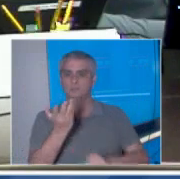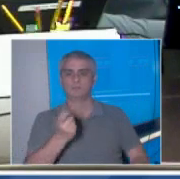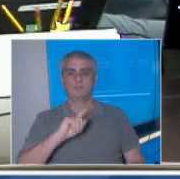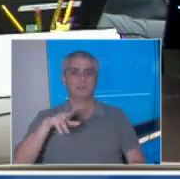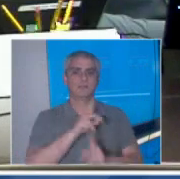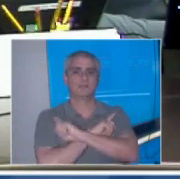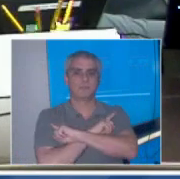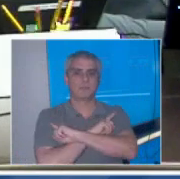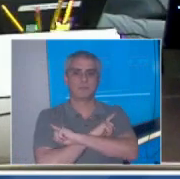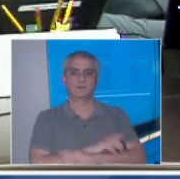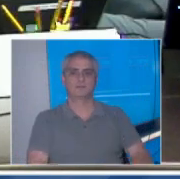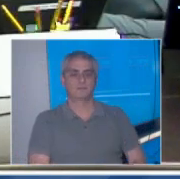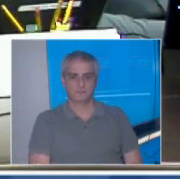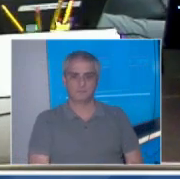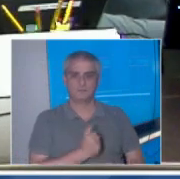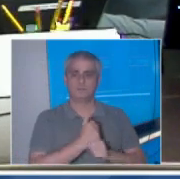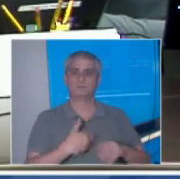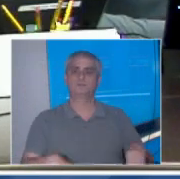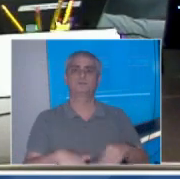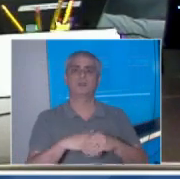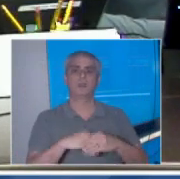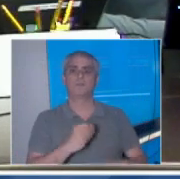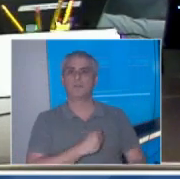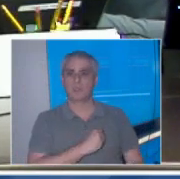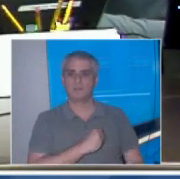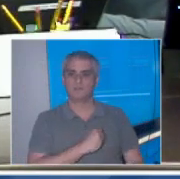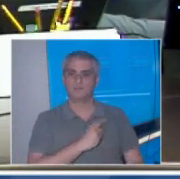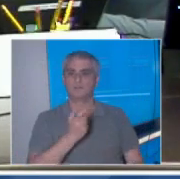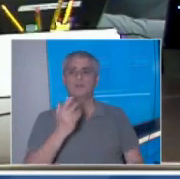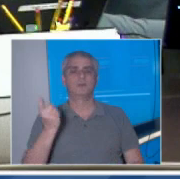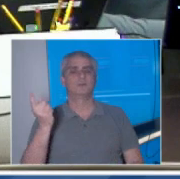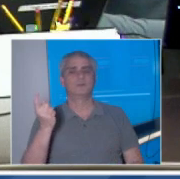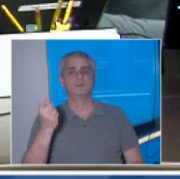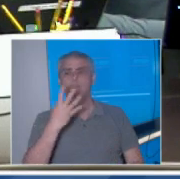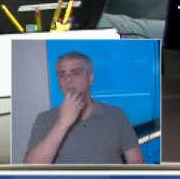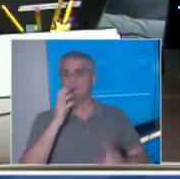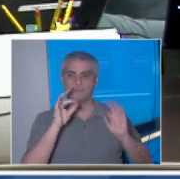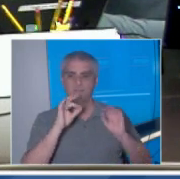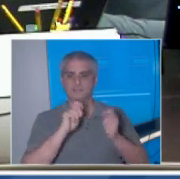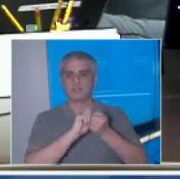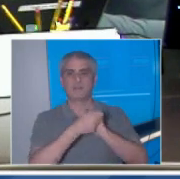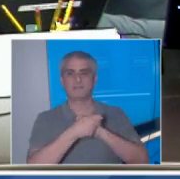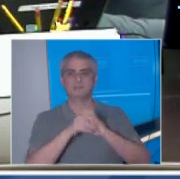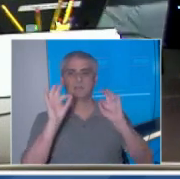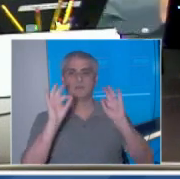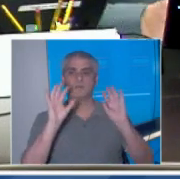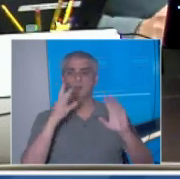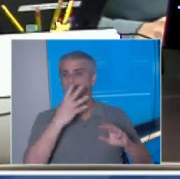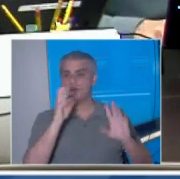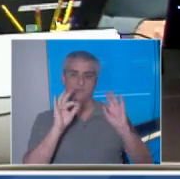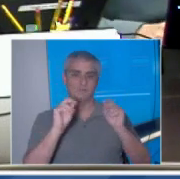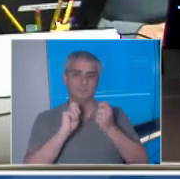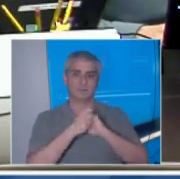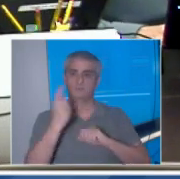נמנע? נמנע. עושה שלום ברחמם. הסתייגות מספר 410, רוויזיה, 410